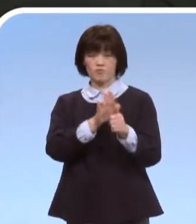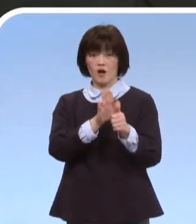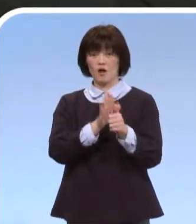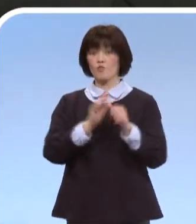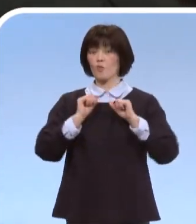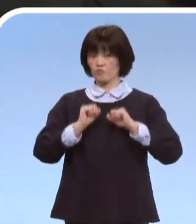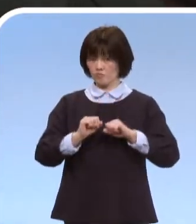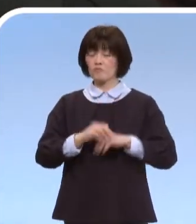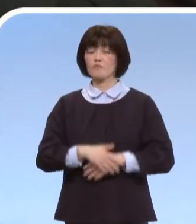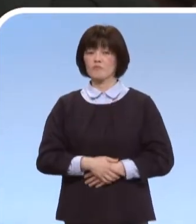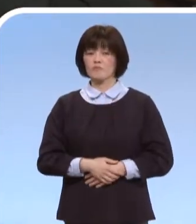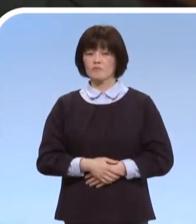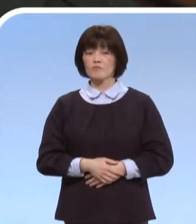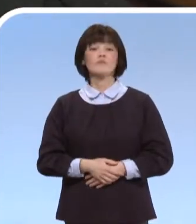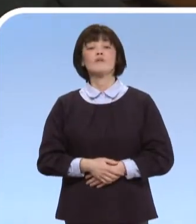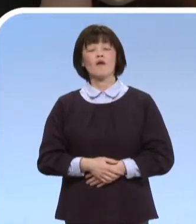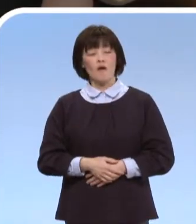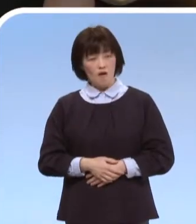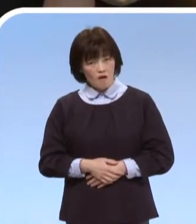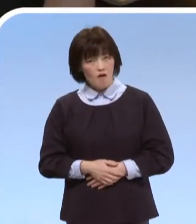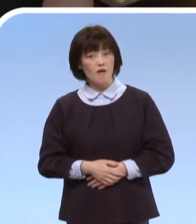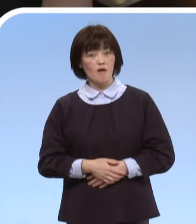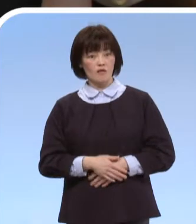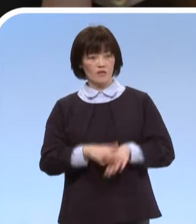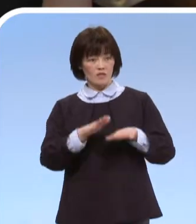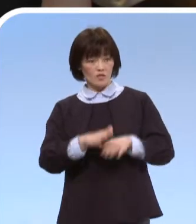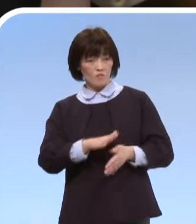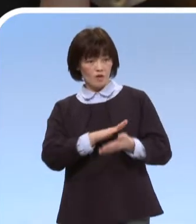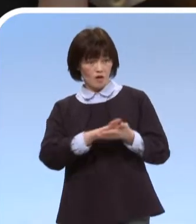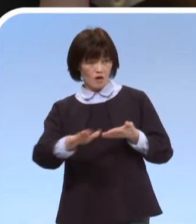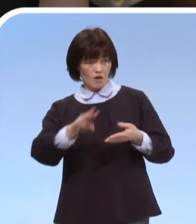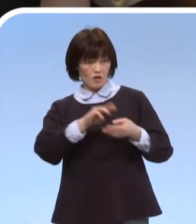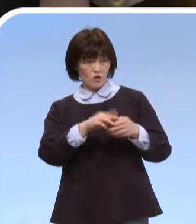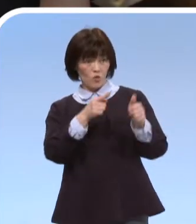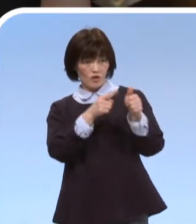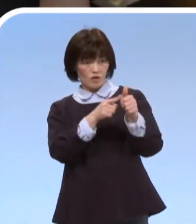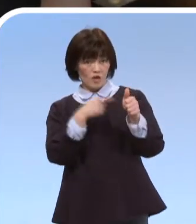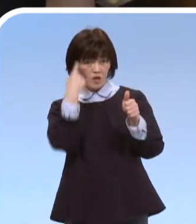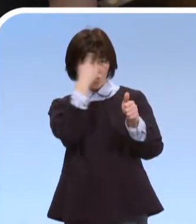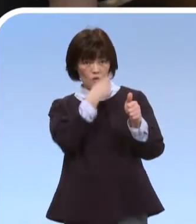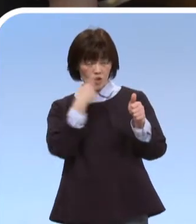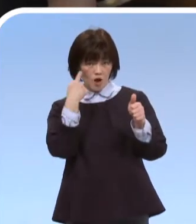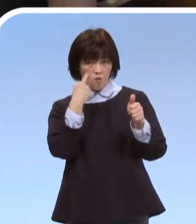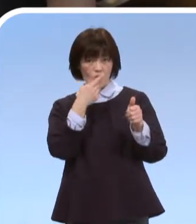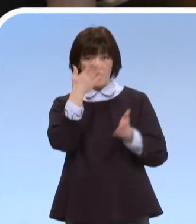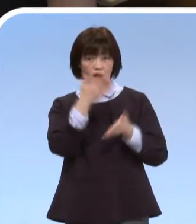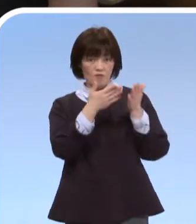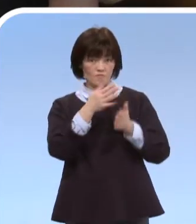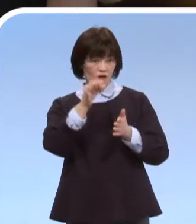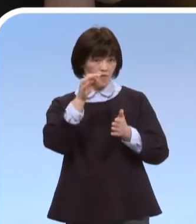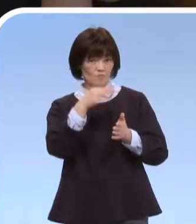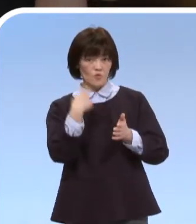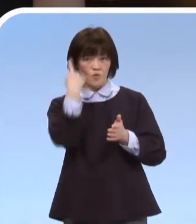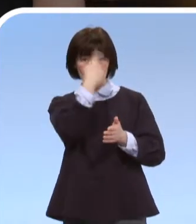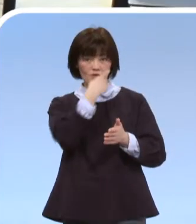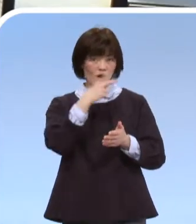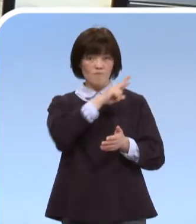今、はい、ヘルパーとしての顔を拝見いたしました